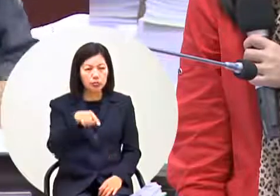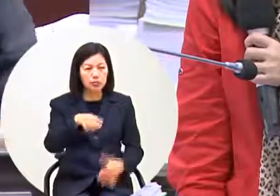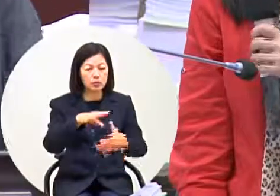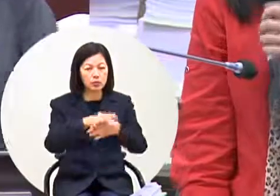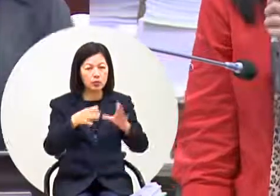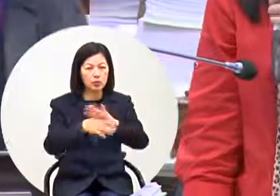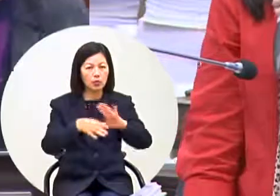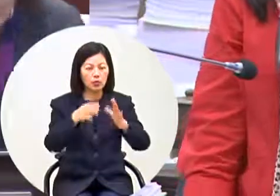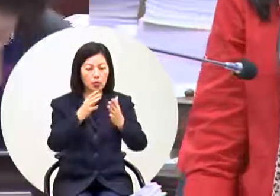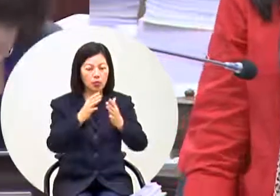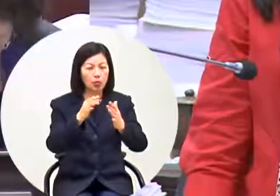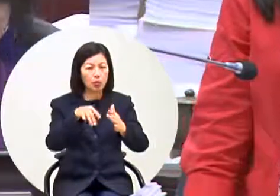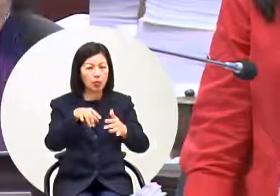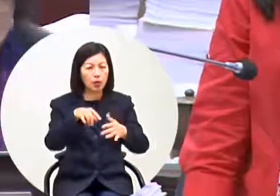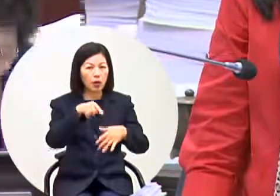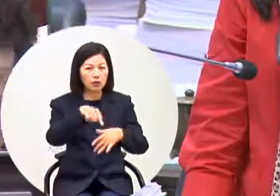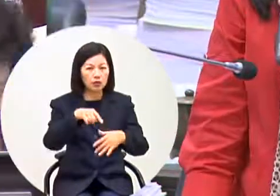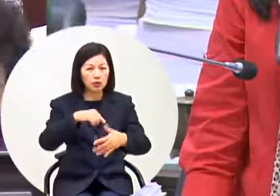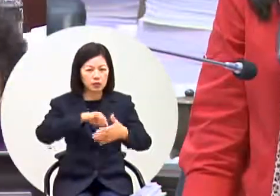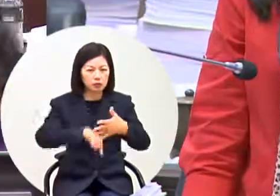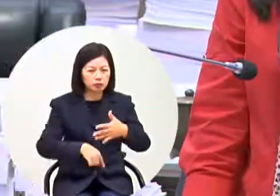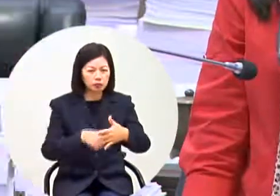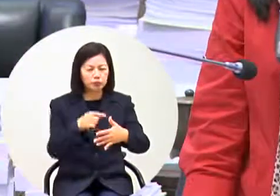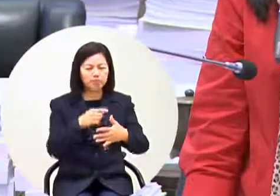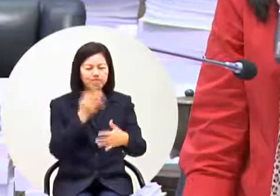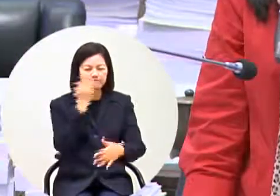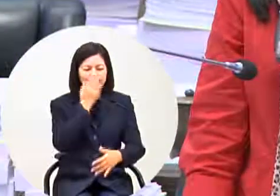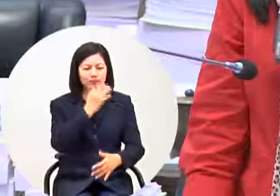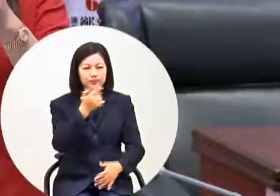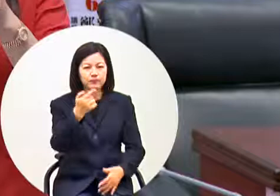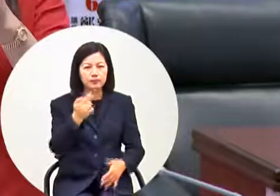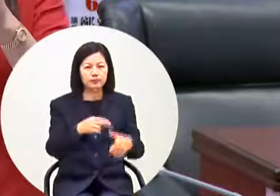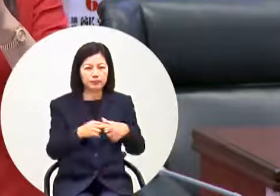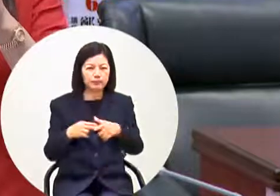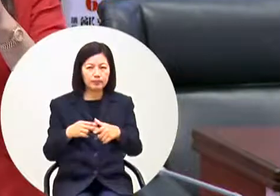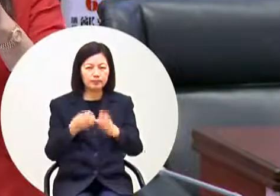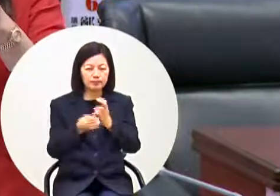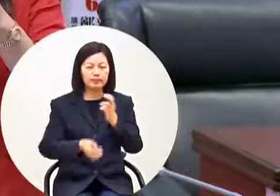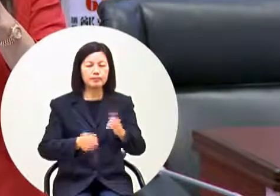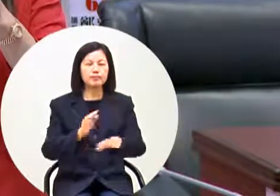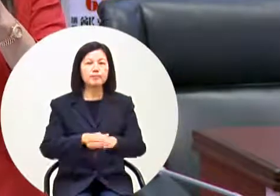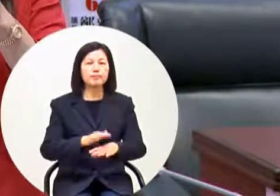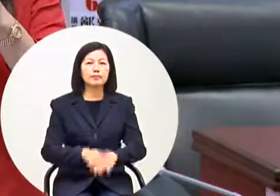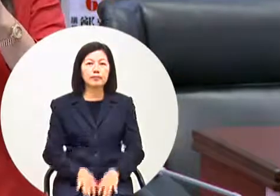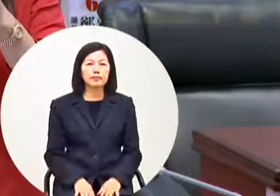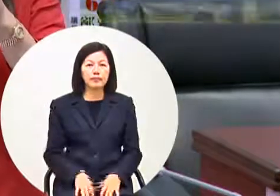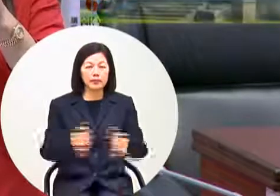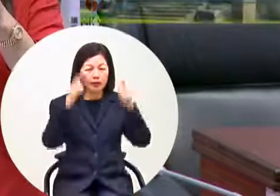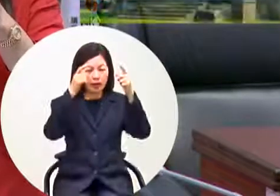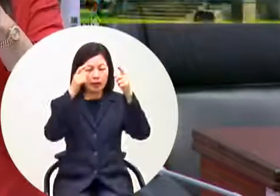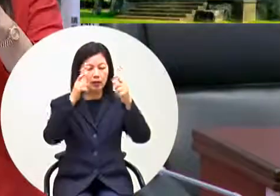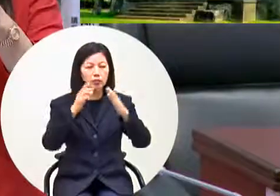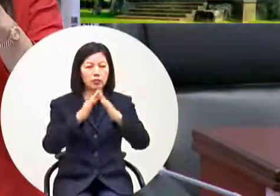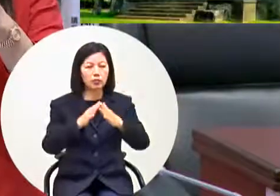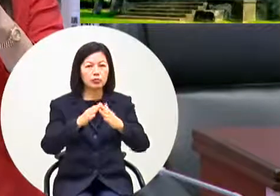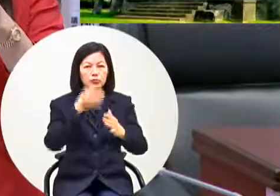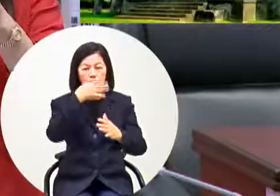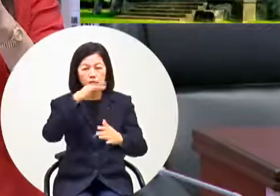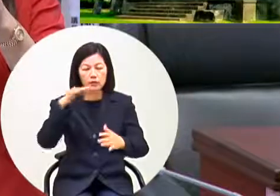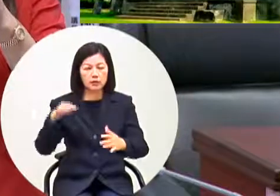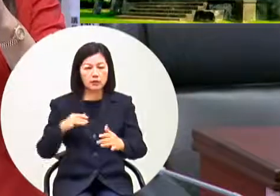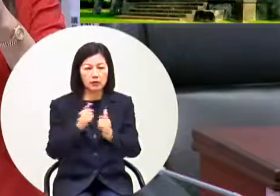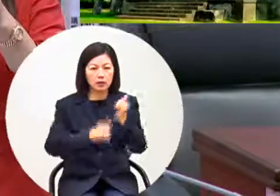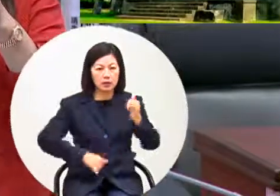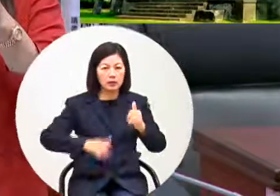美。谢谢。 哎呀，谢谢市长。我们凤山可以说高雄的历史中心了哈，那所以我们要特别加强强